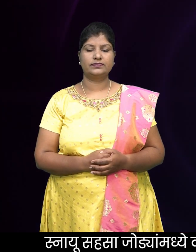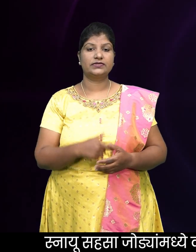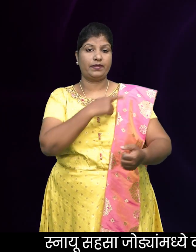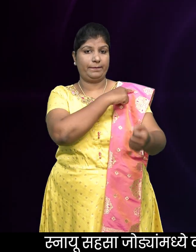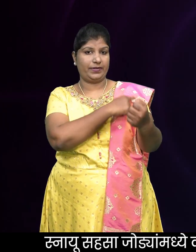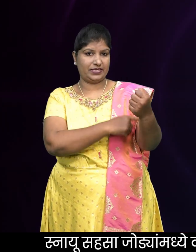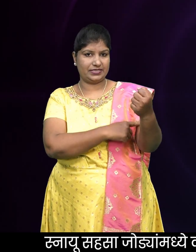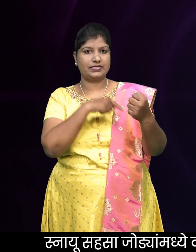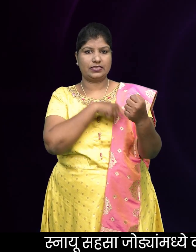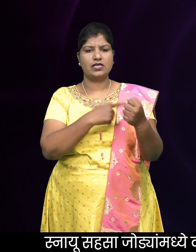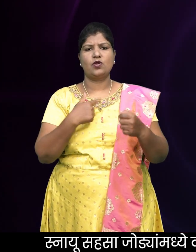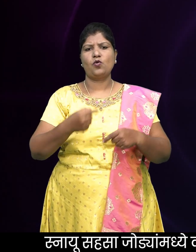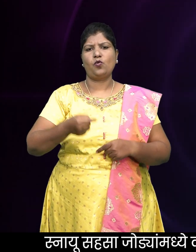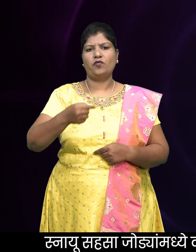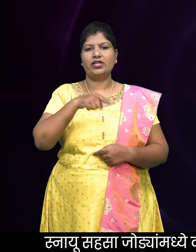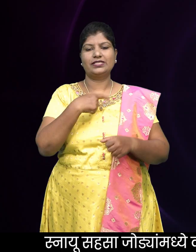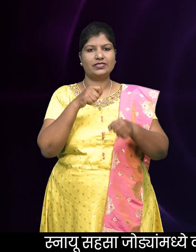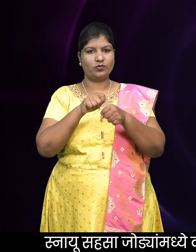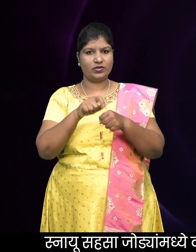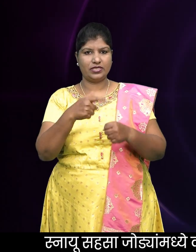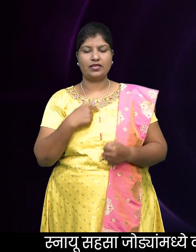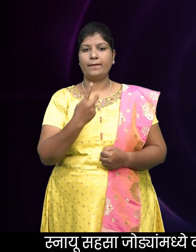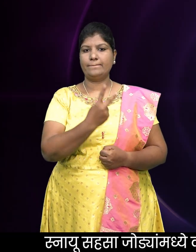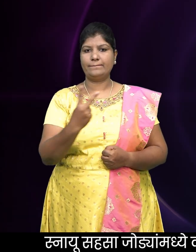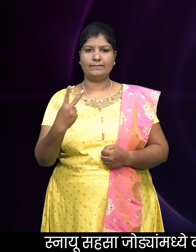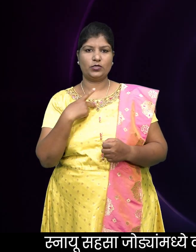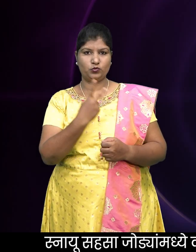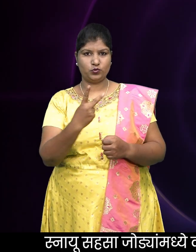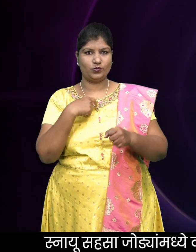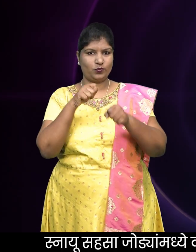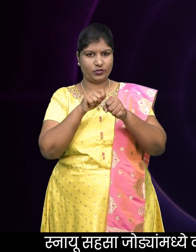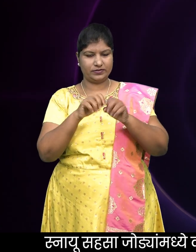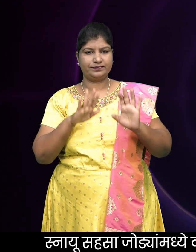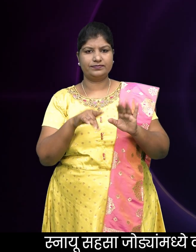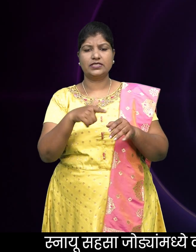स्नायू सहसा जोड्यांमध्ये कार्य करतात, जे एकमेकांच्या विरुद्ध कार्य करतात.